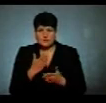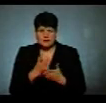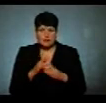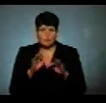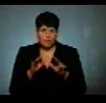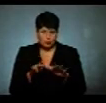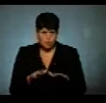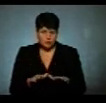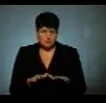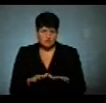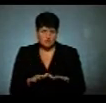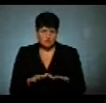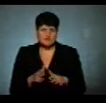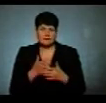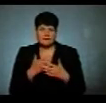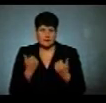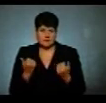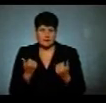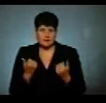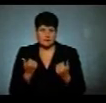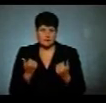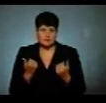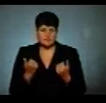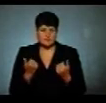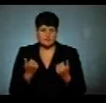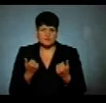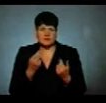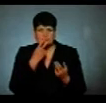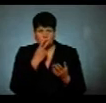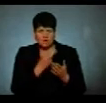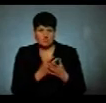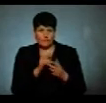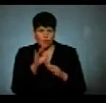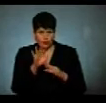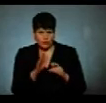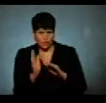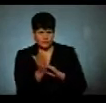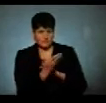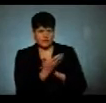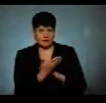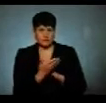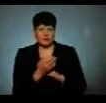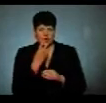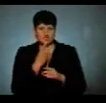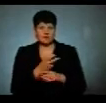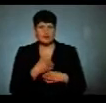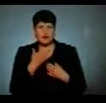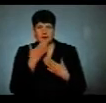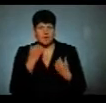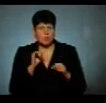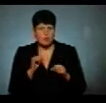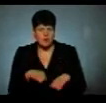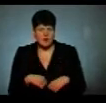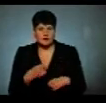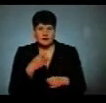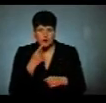комп'ютері. Нема. Вона, я кажу, розверніть її комп'ютер, покажіть. А ми не маємо права. І я